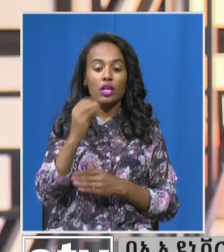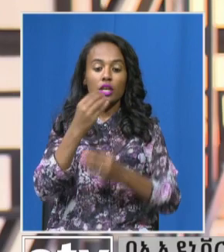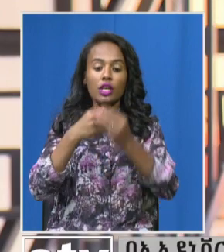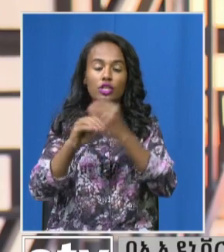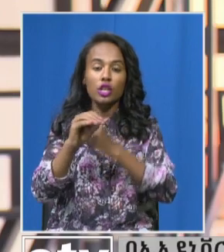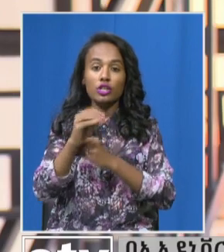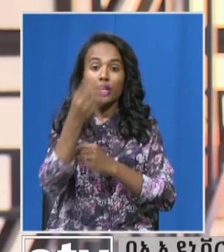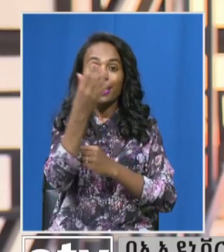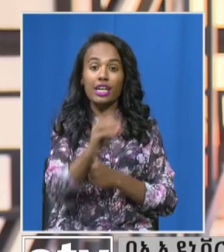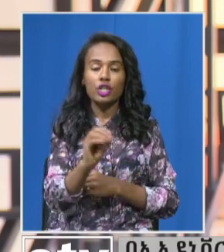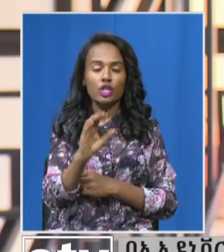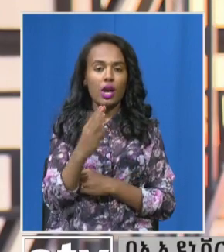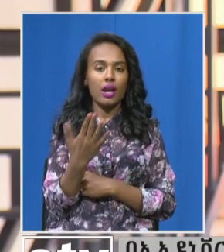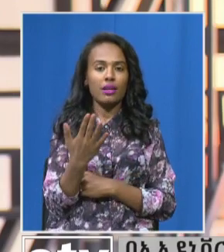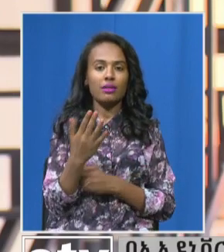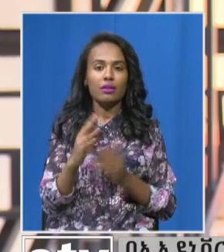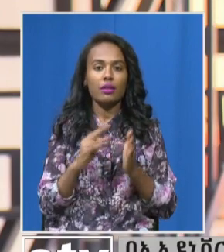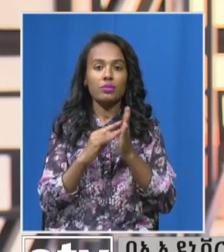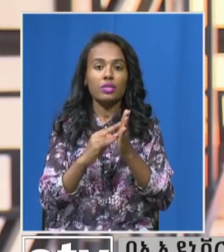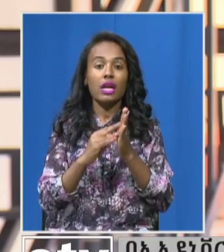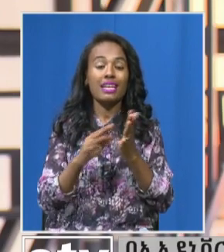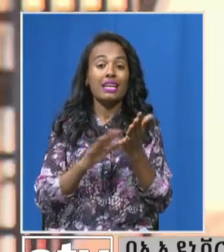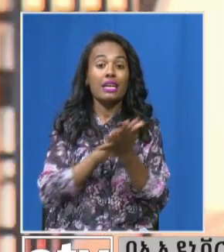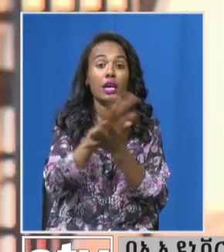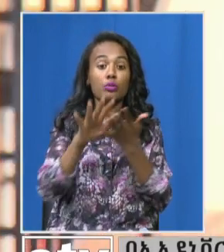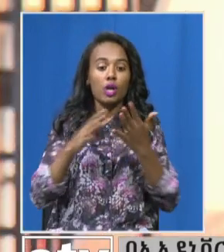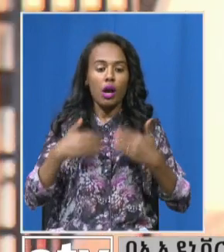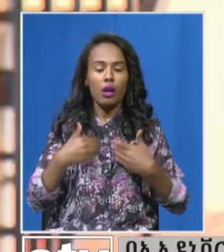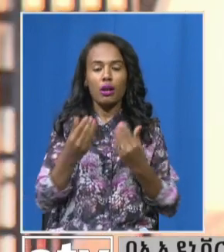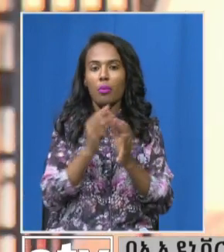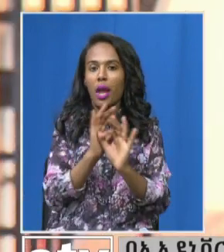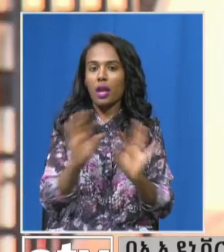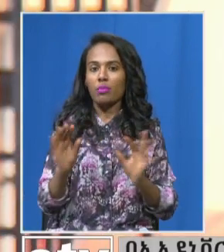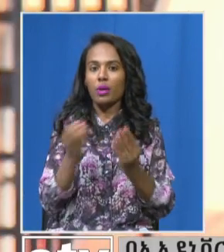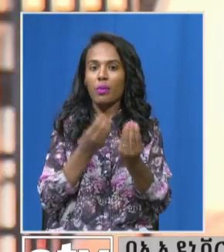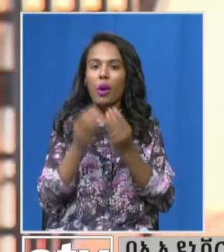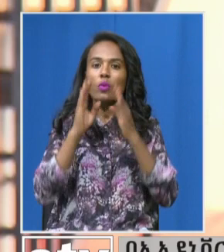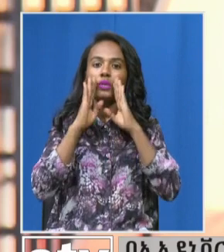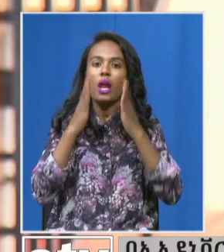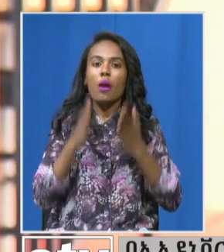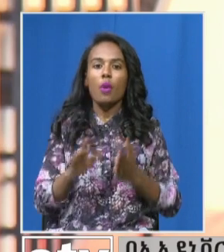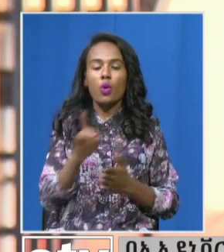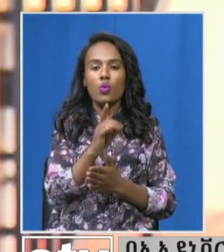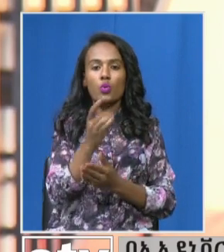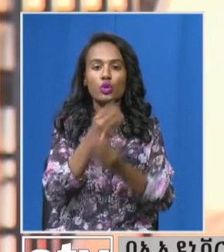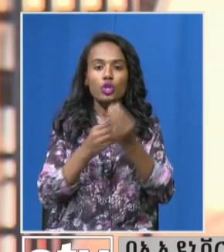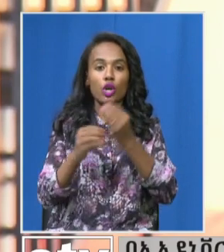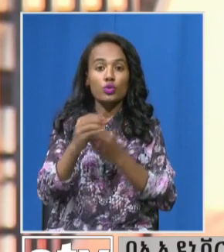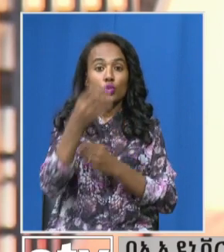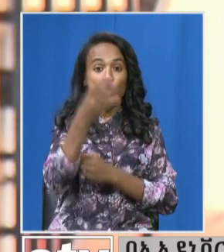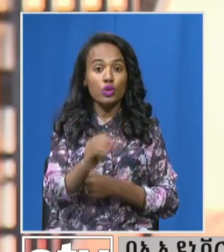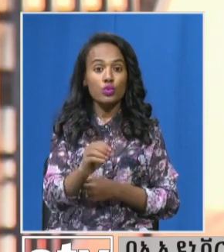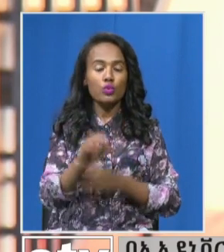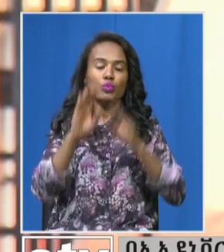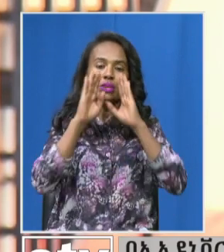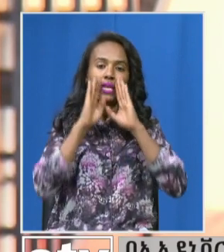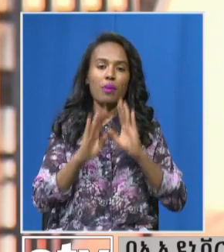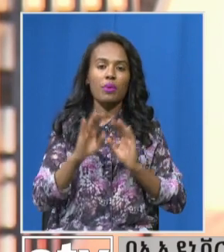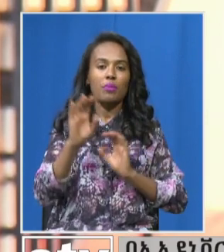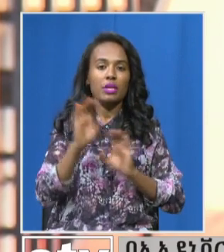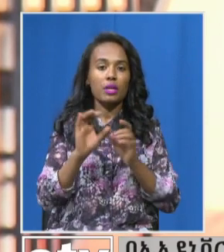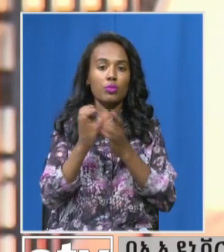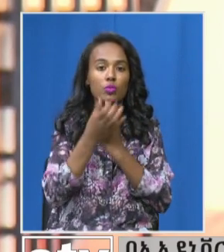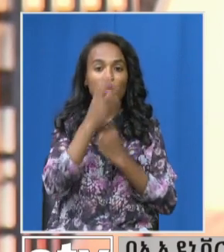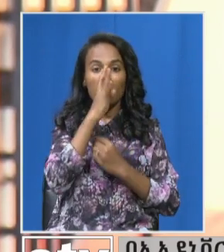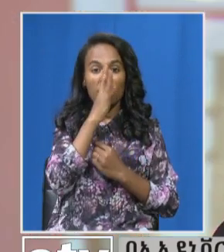የሻጭና የገዢ አይነት ማለት ነው። ለምሳሌ ረብሻ ካለ ገበያ የለም አይደል? ገበያው ሰላማዊ ሆኖ ሻጩ ገዢውም በሰላም የሚገበያዩበትን ሁኔታ